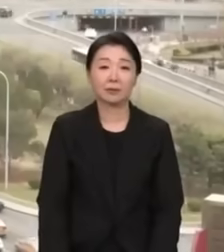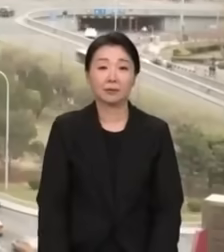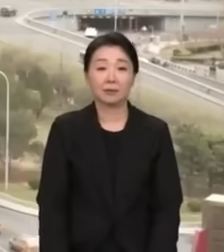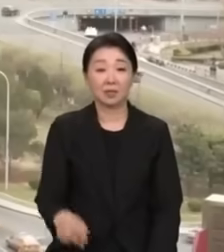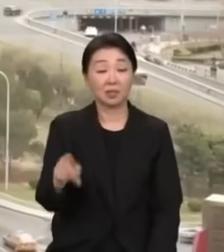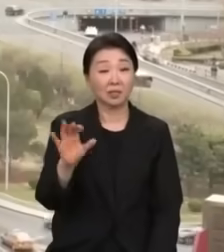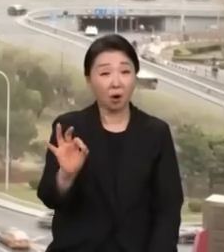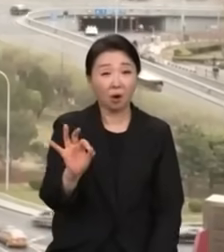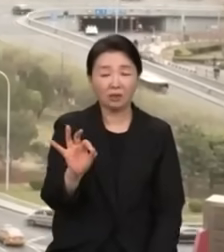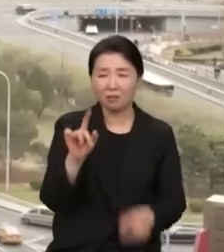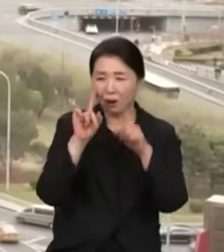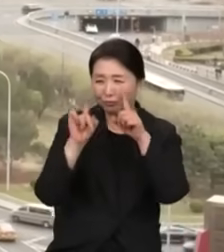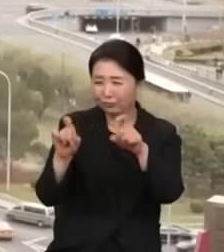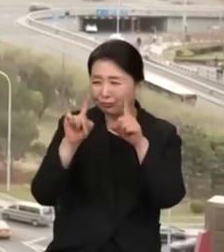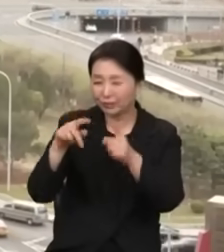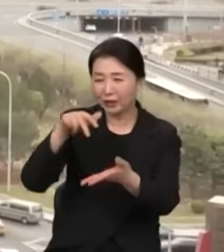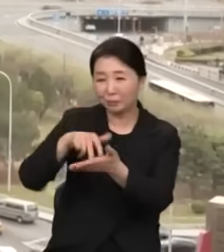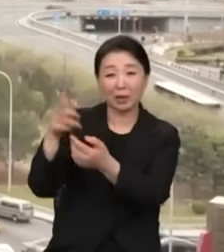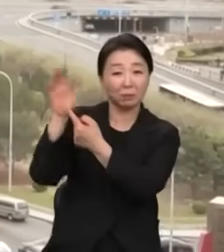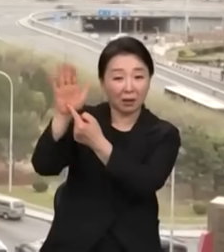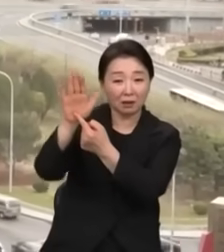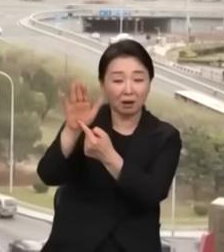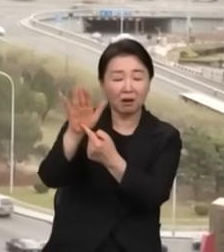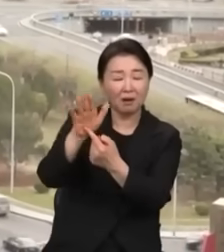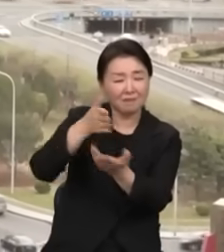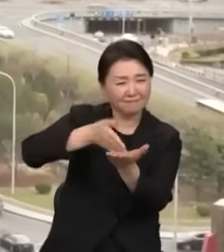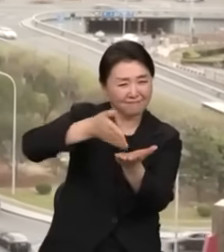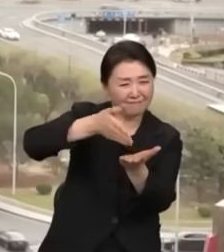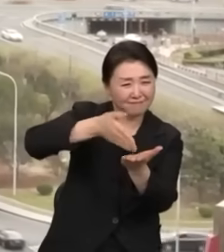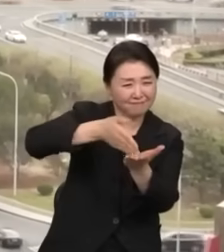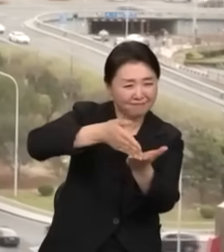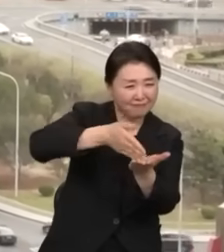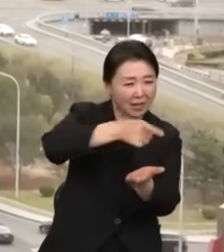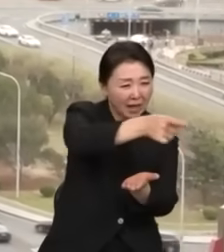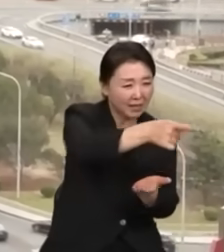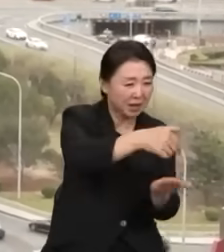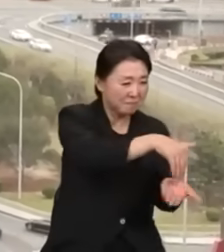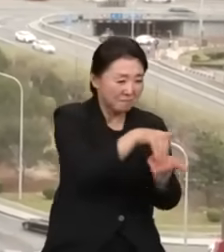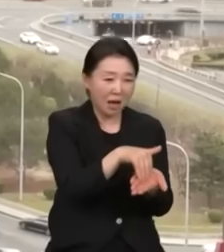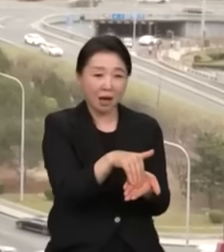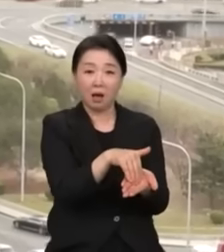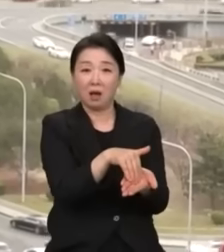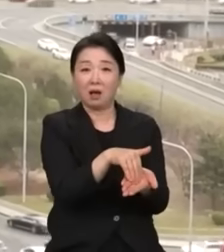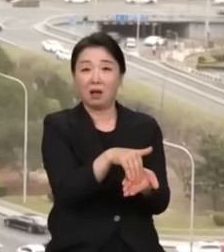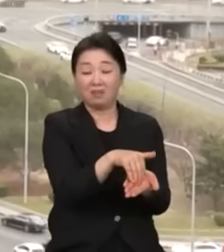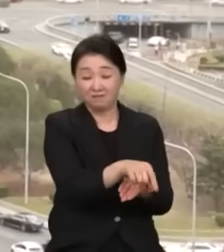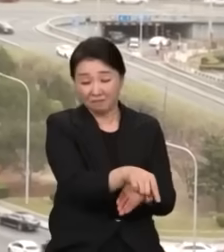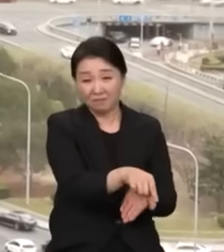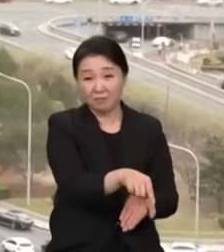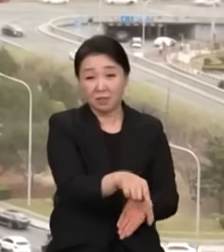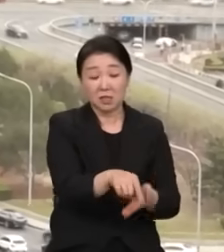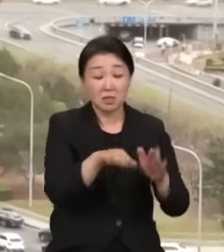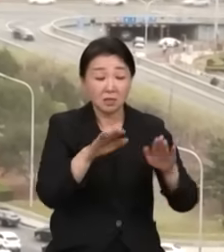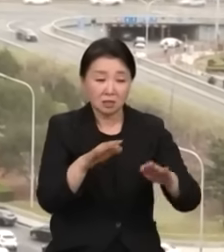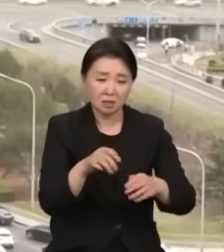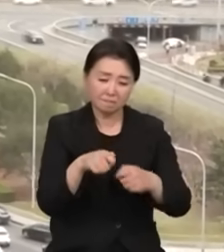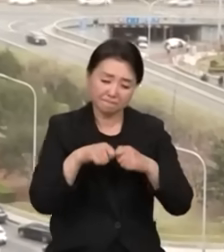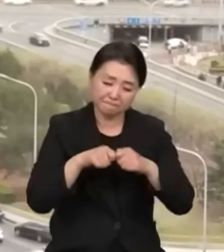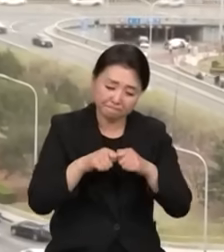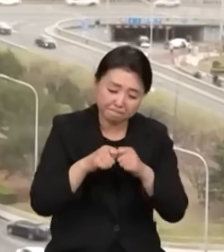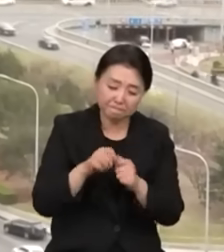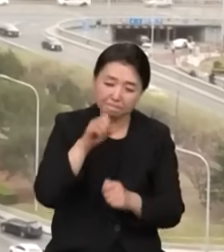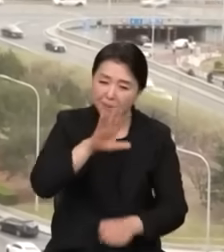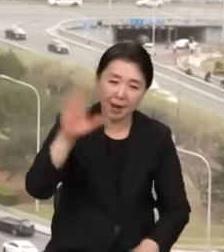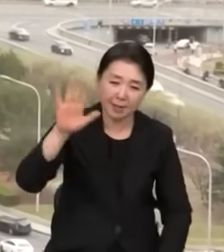대사는 이번 의혹에 대해 입장문을 내고 언론 보도 내용은 일방의 주장만을 기초로 한 것이라며 현 단계에서 구체적인 언급을